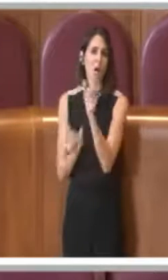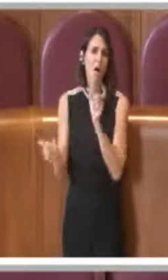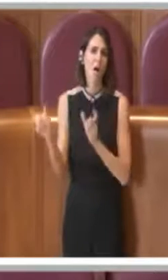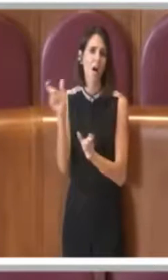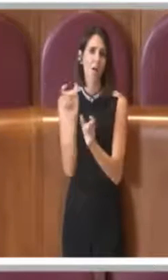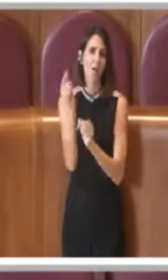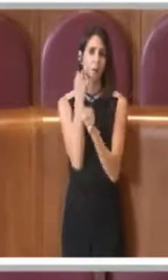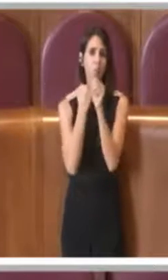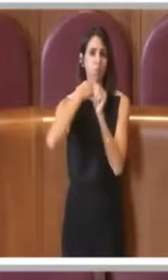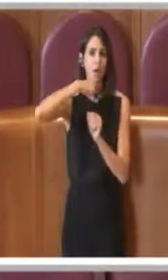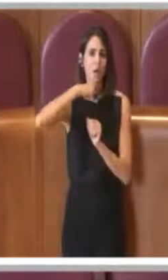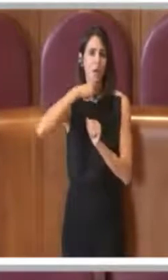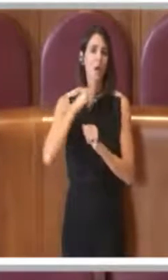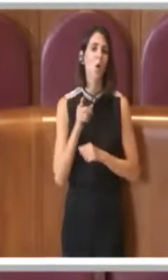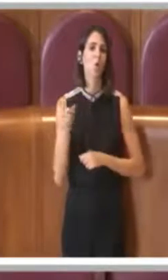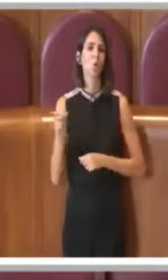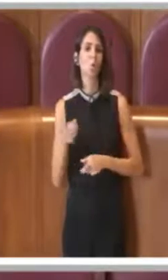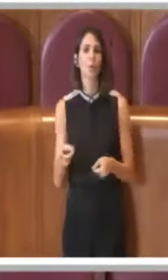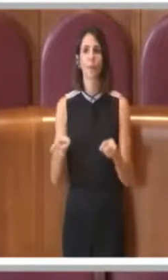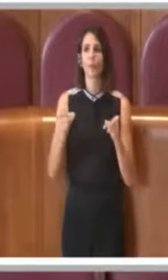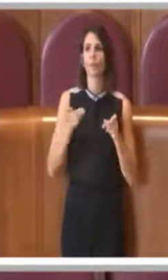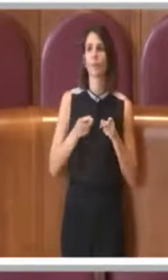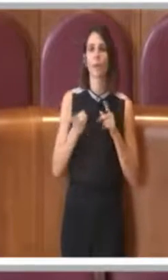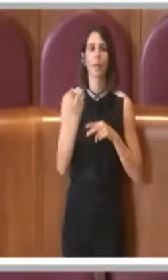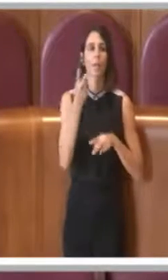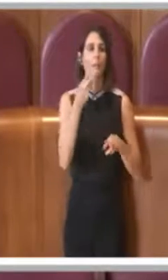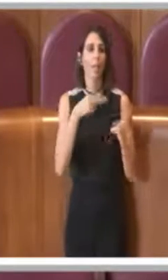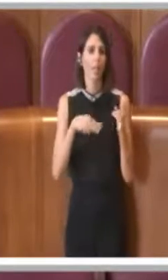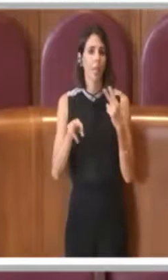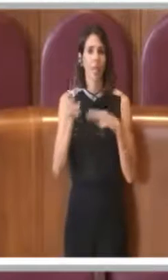Priamo. Le sue difese